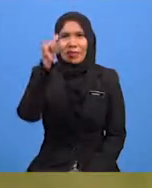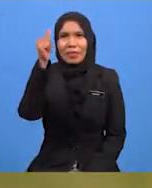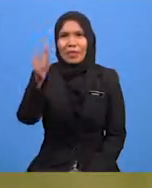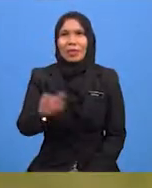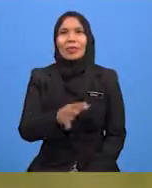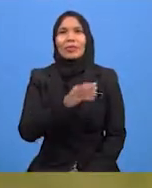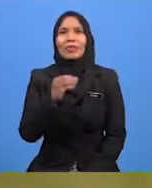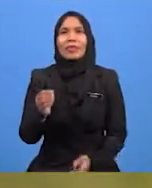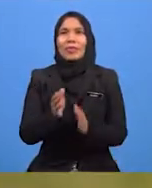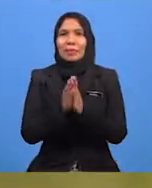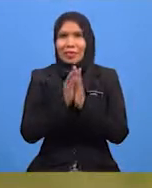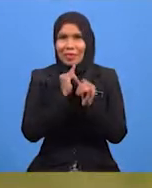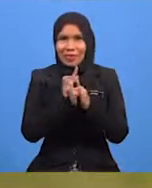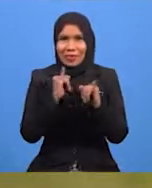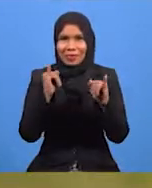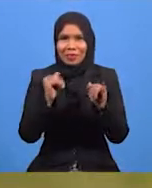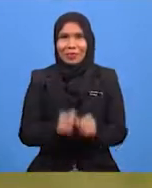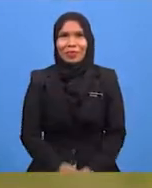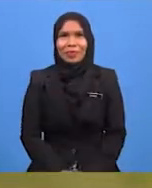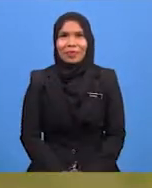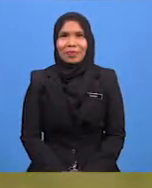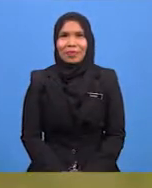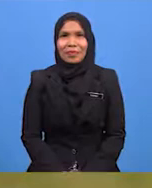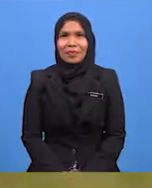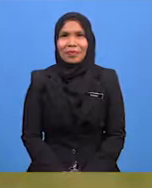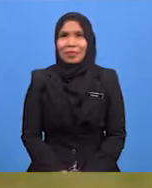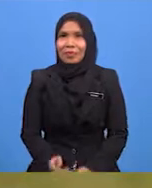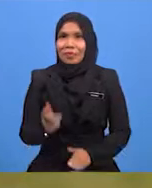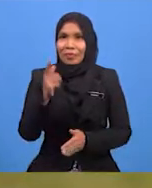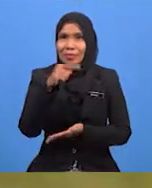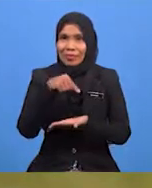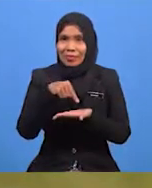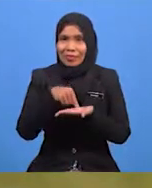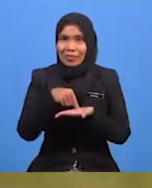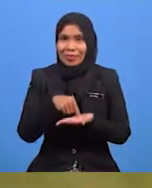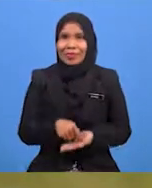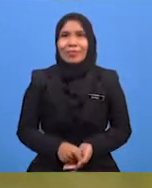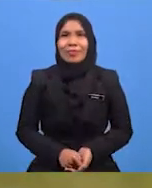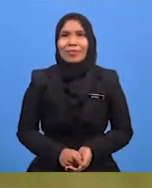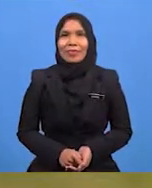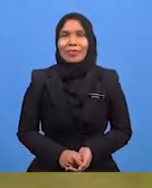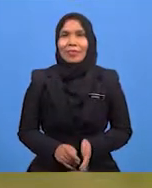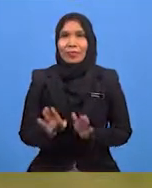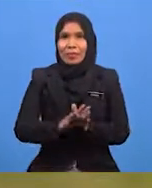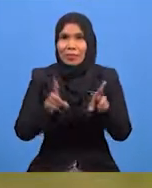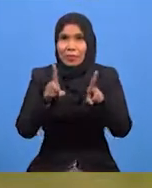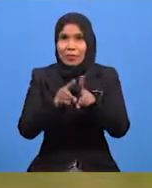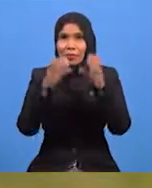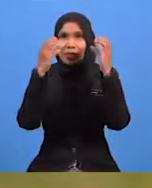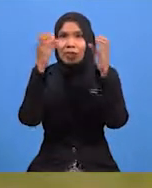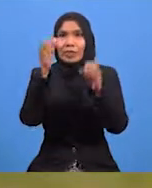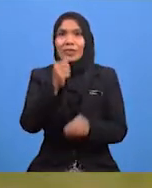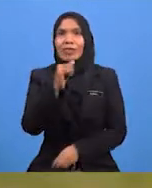Assalamualaikum dan salam sejahtera. Sekali lagi bersiaran bersama saya, Cikgu Aidal binti Mustafa dari